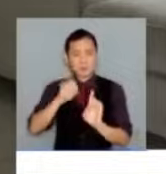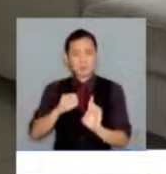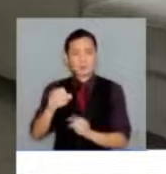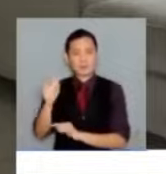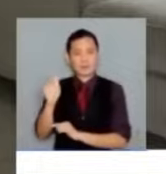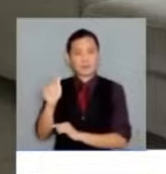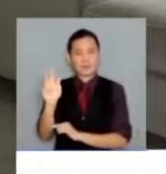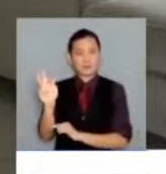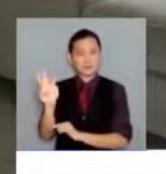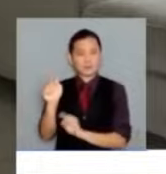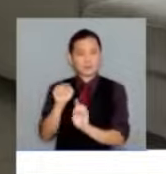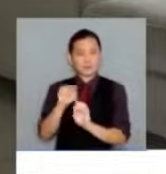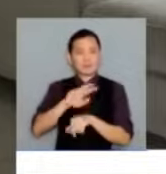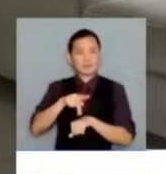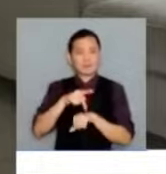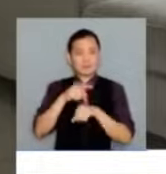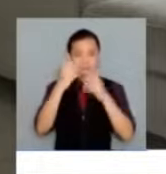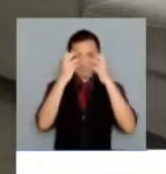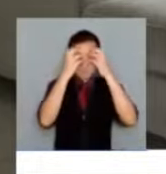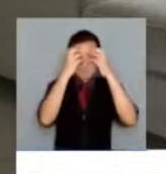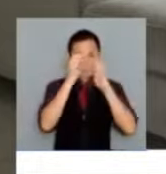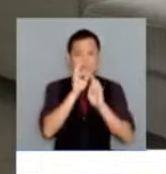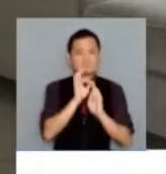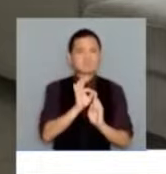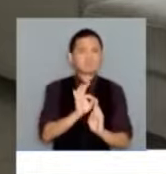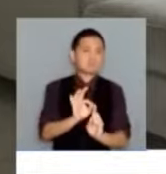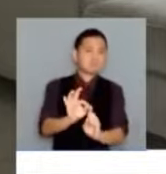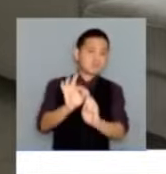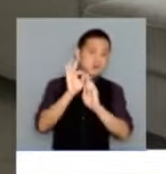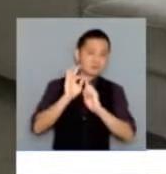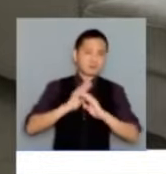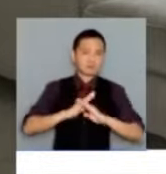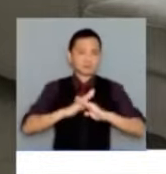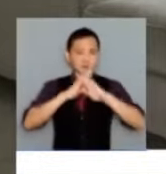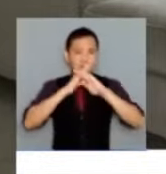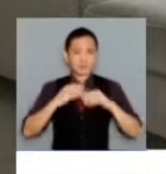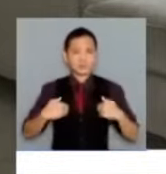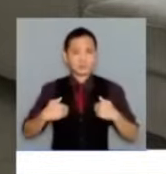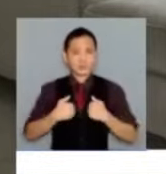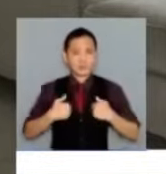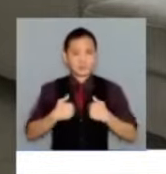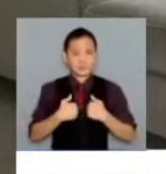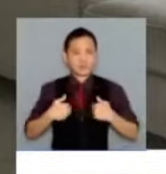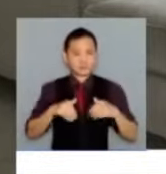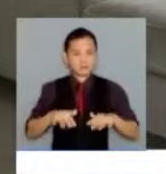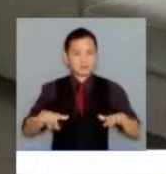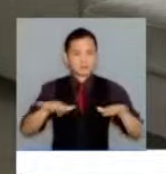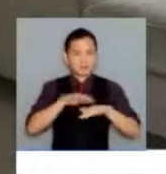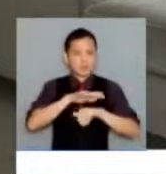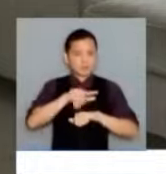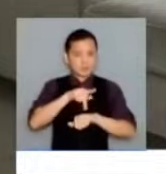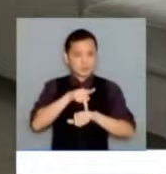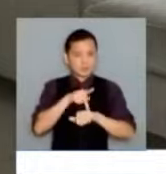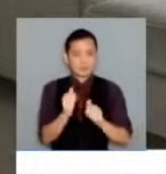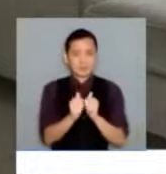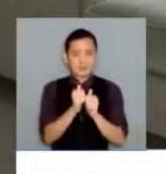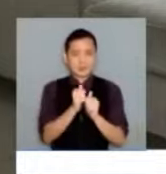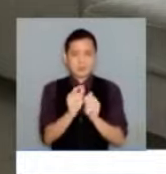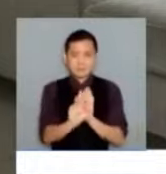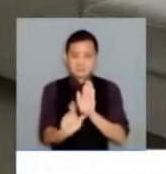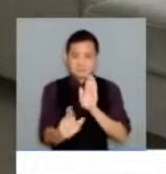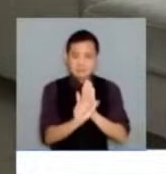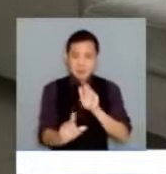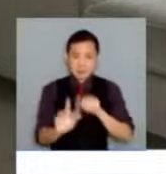ay specially protected faunal species ng Pilipinas at ipinagbabawal ang possession nito.